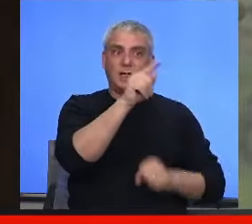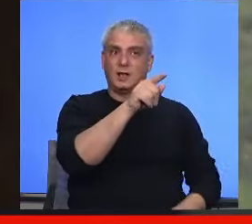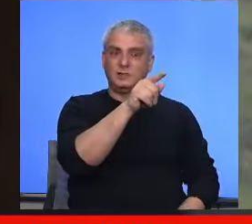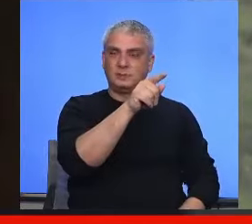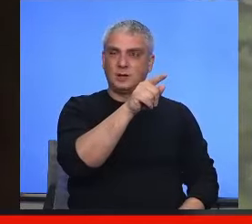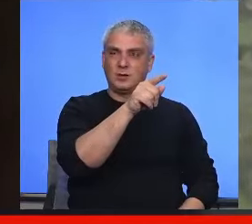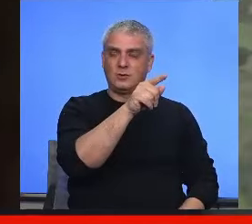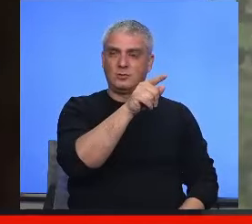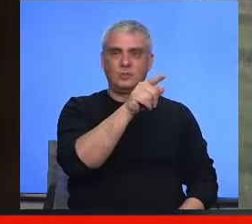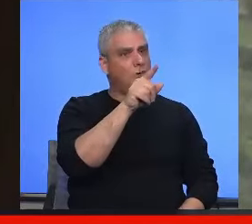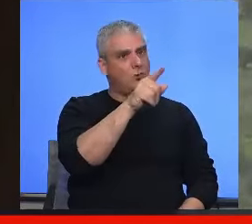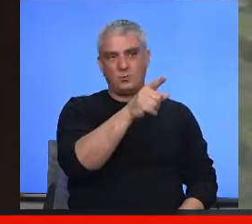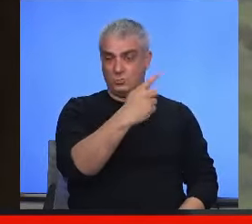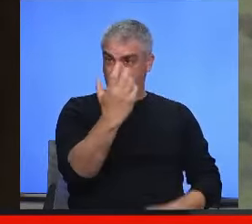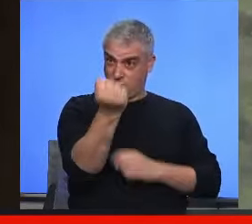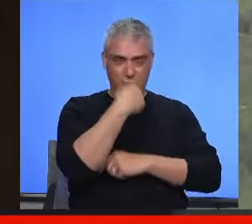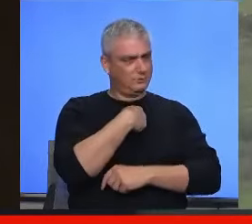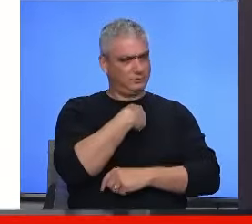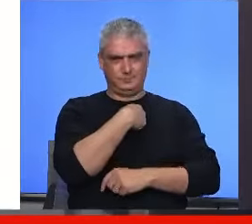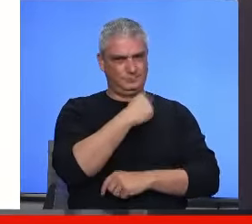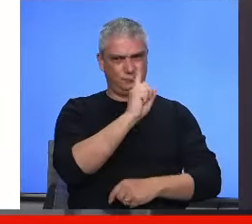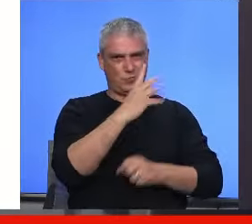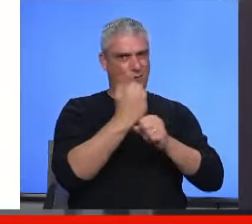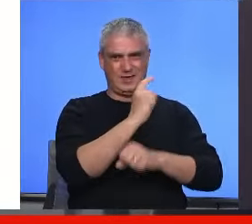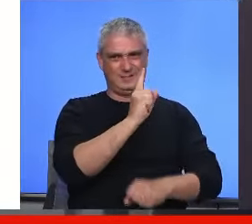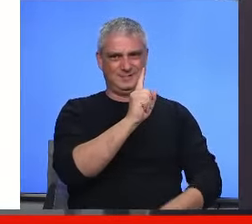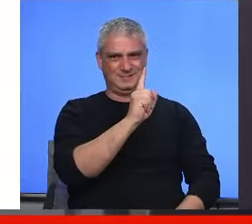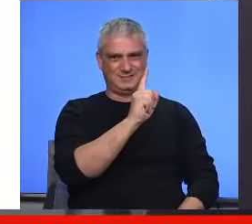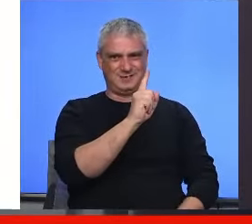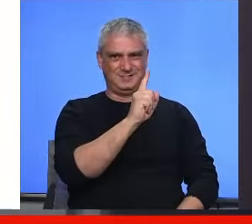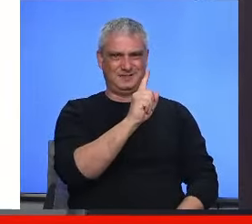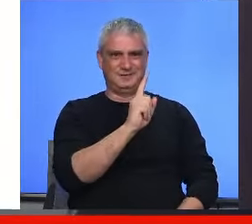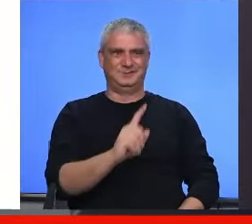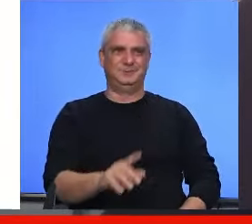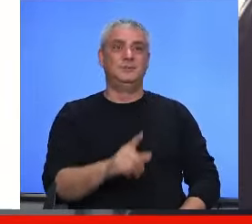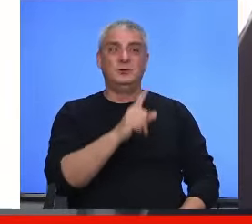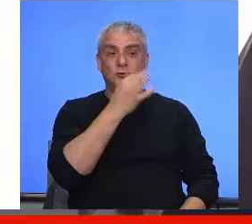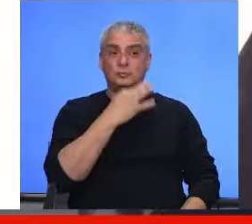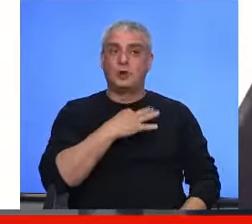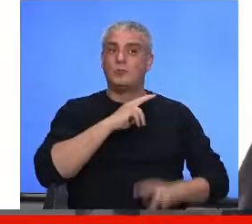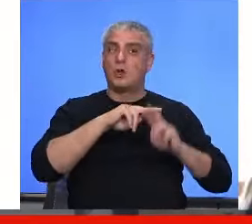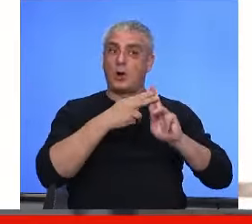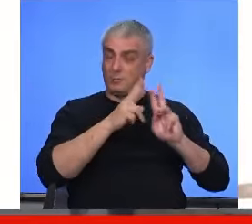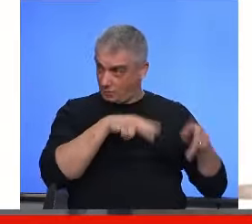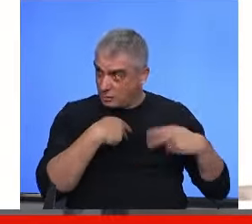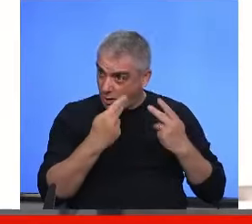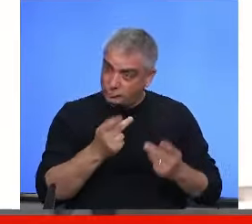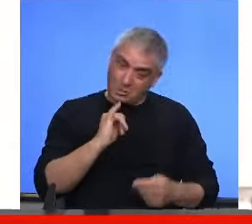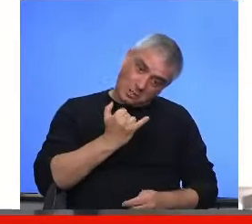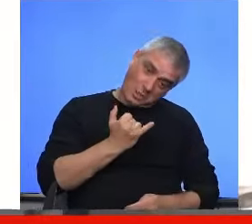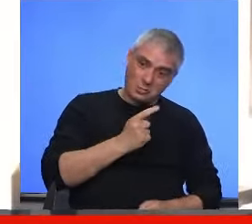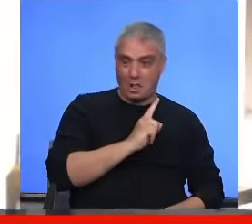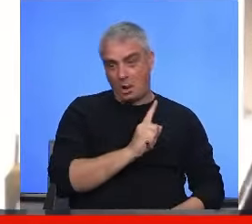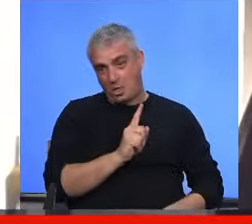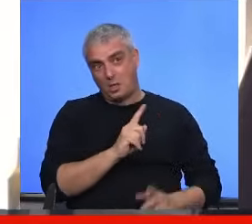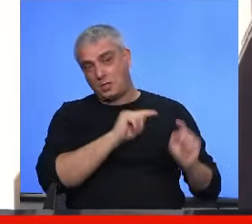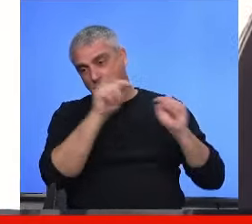שצריך לחסל אותו. הוא לא ינצח אותי. שואלים אותי כל העולם, תחזור, לא תחזור,